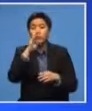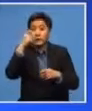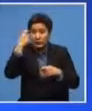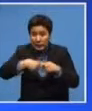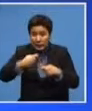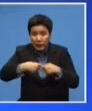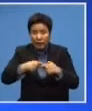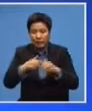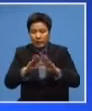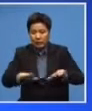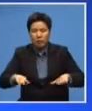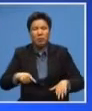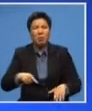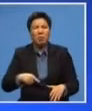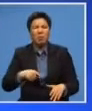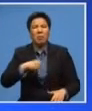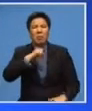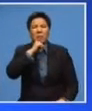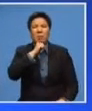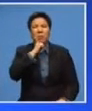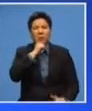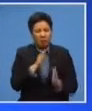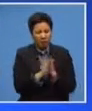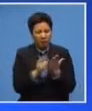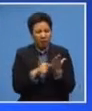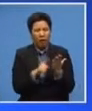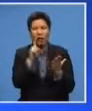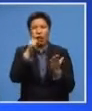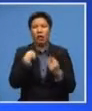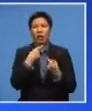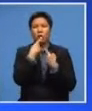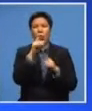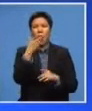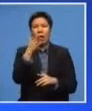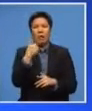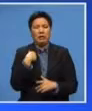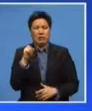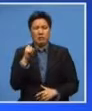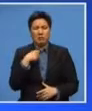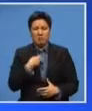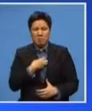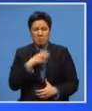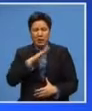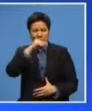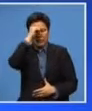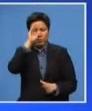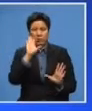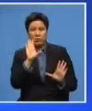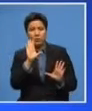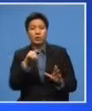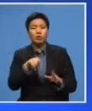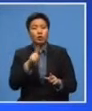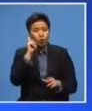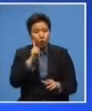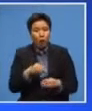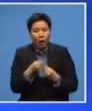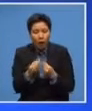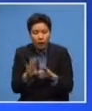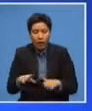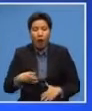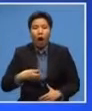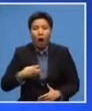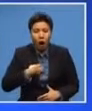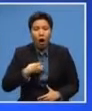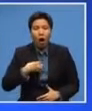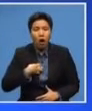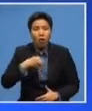ากเกินไปเด็กมันก็จะไม่อยากเรียนหนังสือกลัวไงกลัวตอบไม่ได้สอบไม่ได้แล้วก็ไม่อยากเรียนหนังสือเนี่ยแหละเป็นสิ่งหนึ่งท่านต้องสร้างแรงจูงใจให้เด็กอย